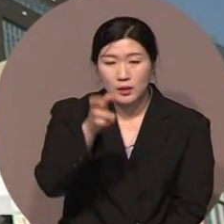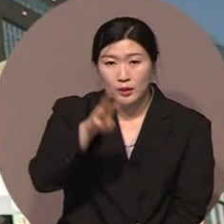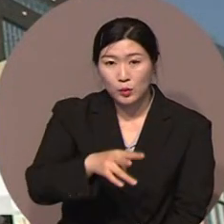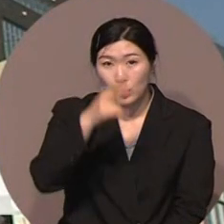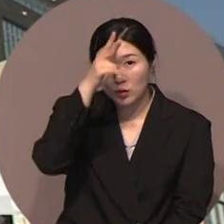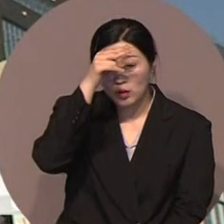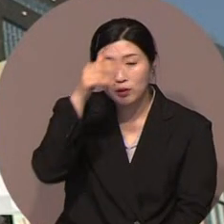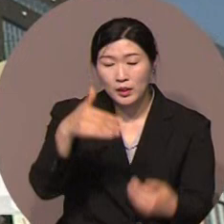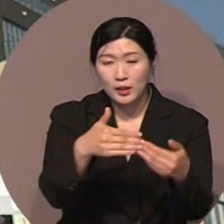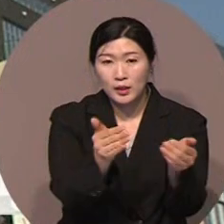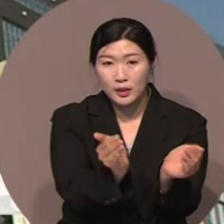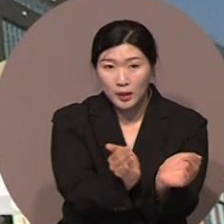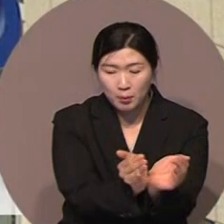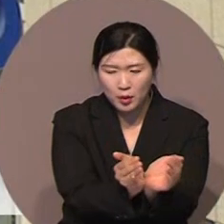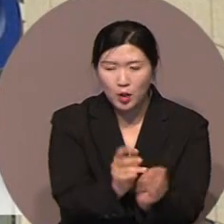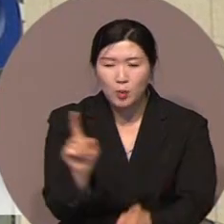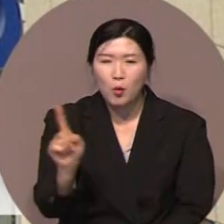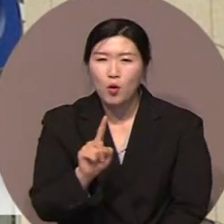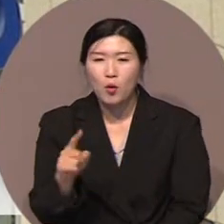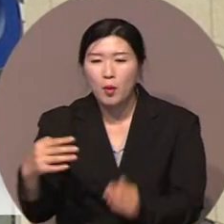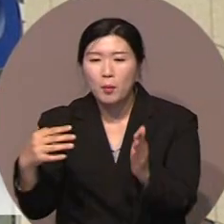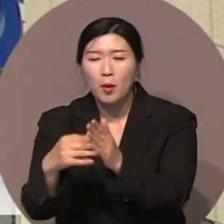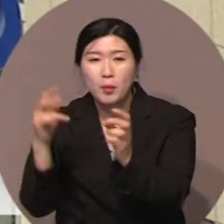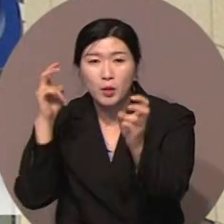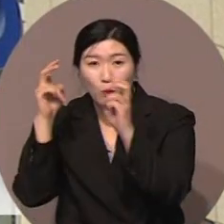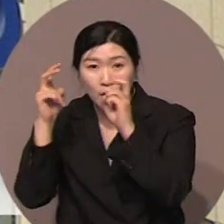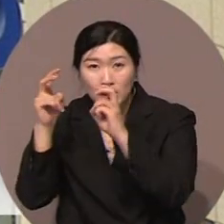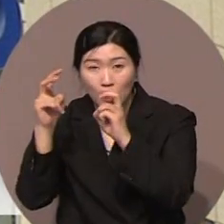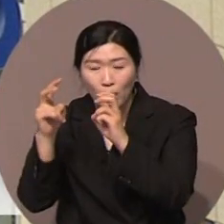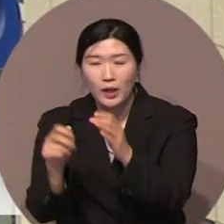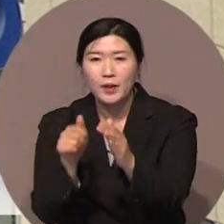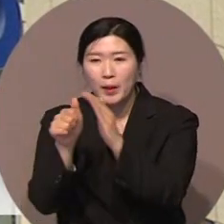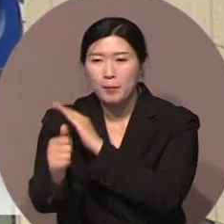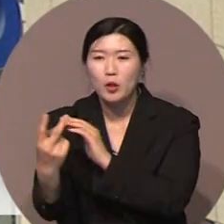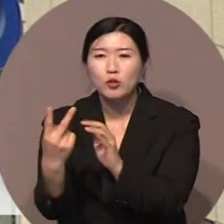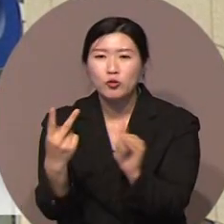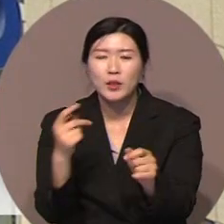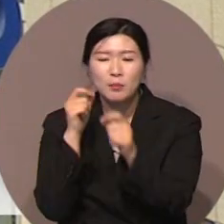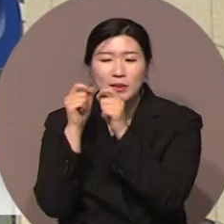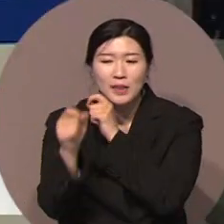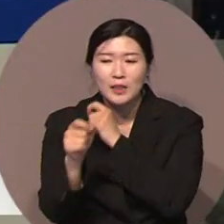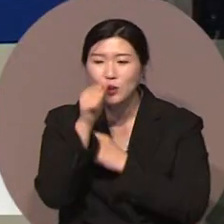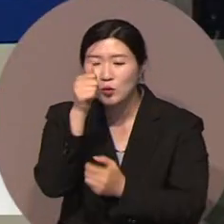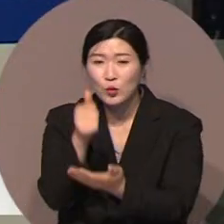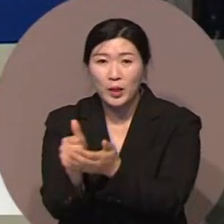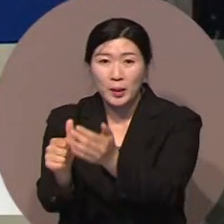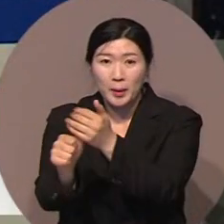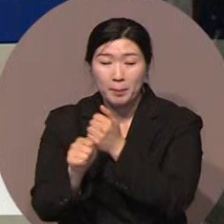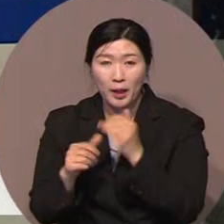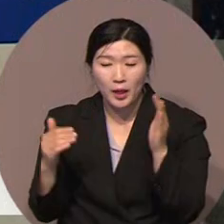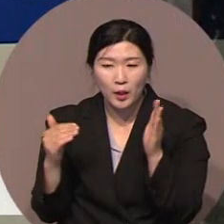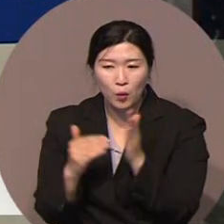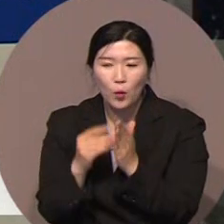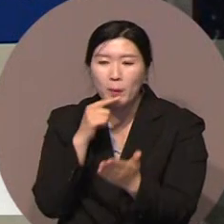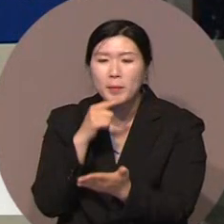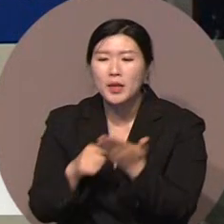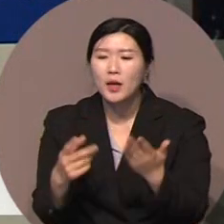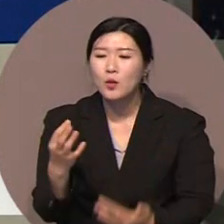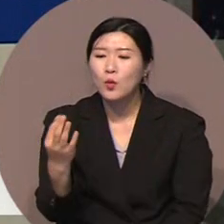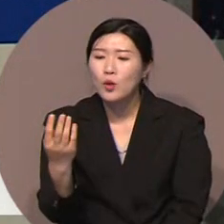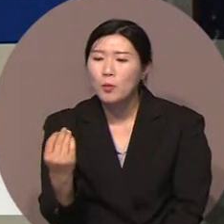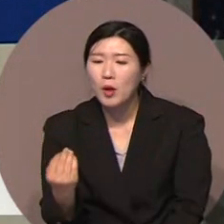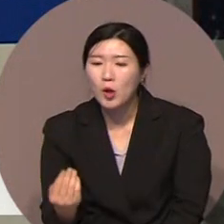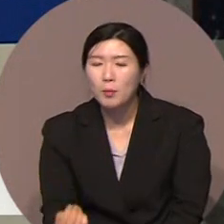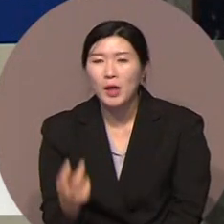경제범죄수사대는 모 부동산 법인회사 대표와 남편을 사기혐의로 입건하고 전세사기 피해규모를 조사하고